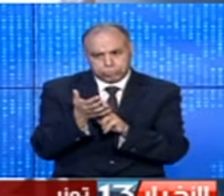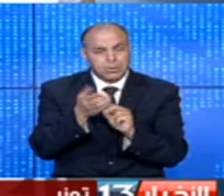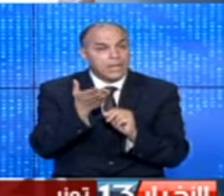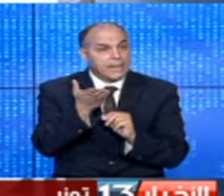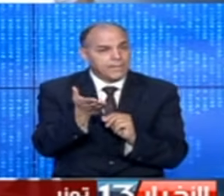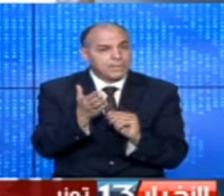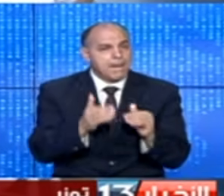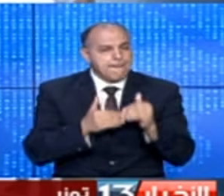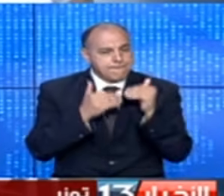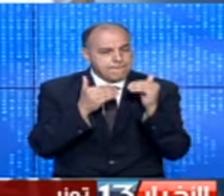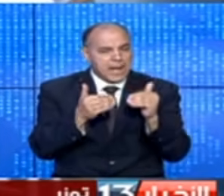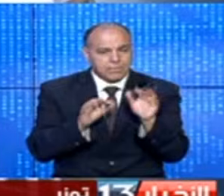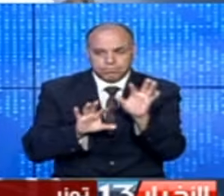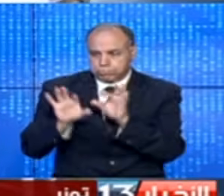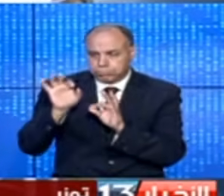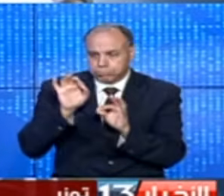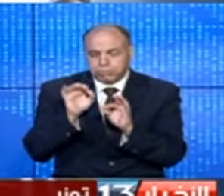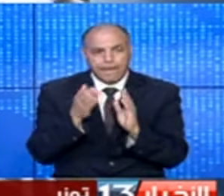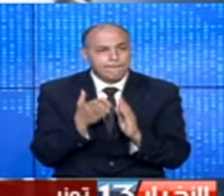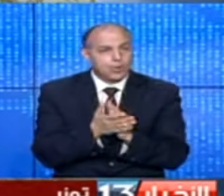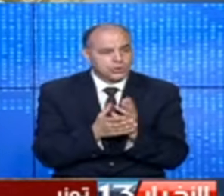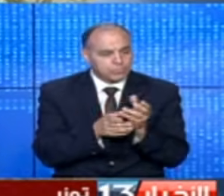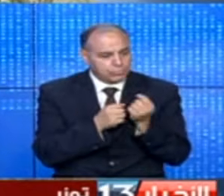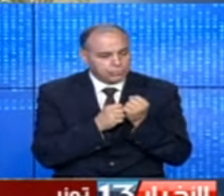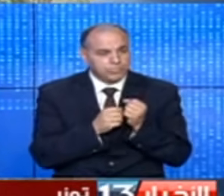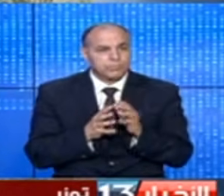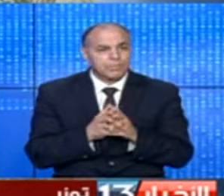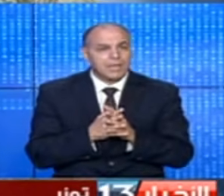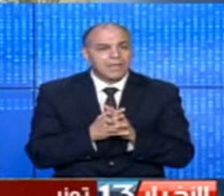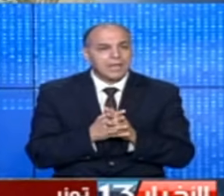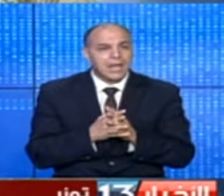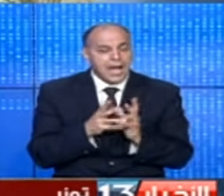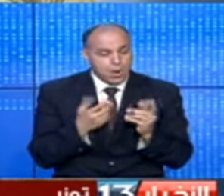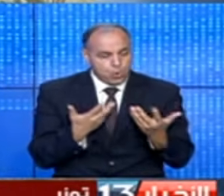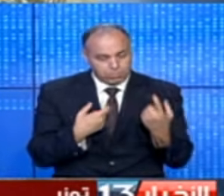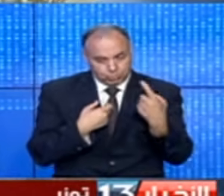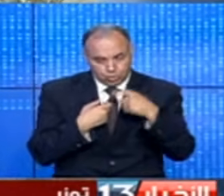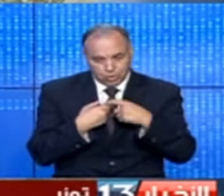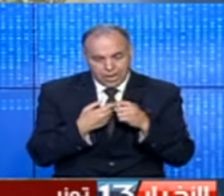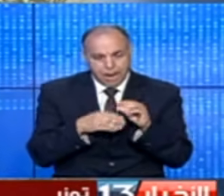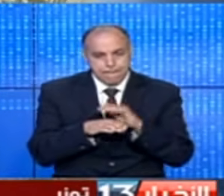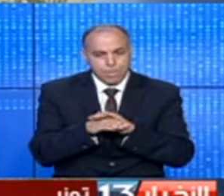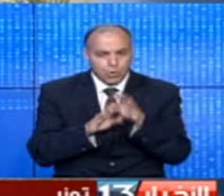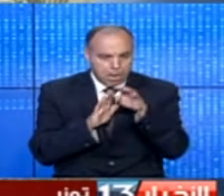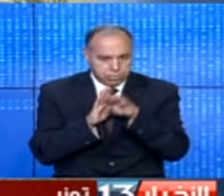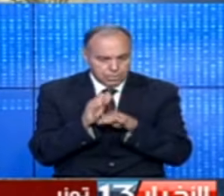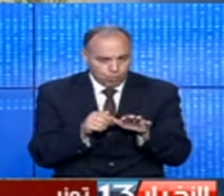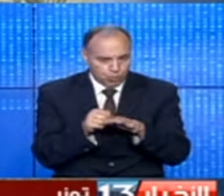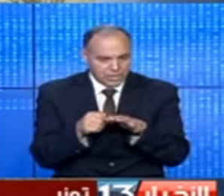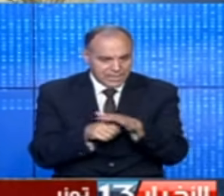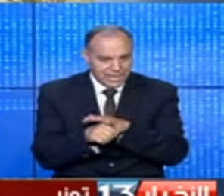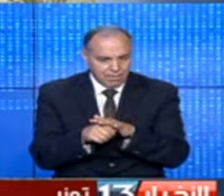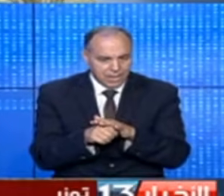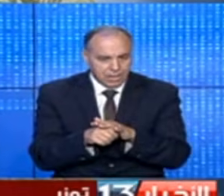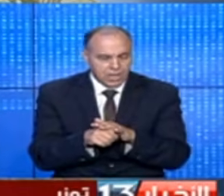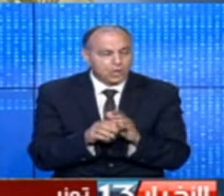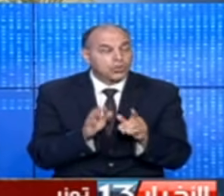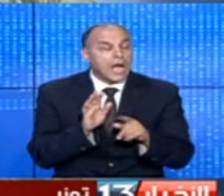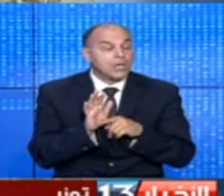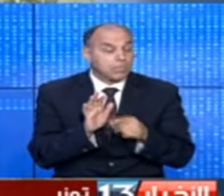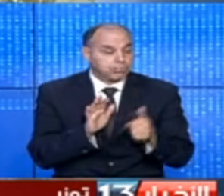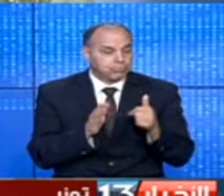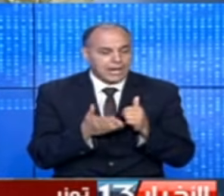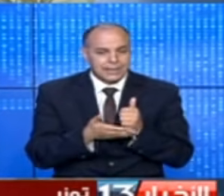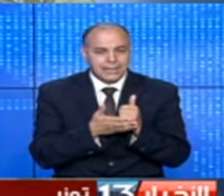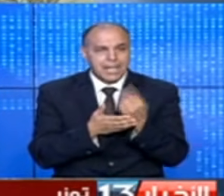تطبيقات بعد اختيار أفضل المشاريع. احنا مشاركين اليوم بمنظومة كاملة ومتكاملة اسمها جودة،